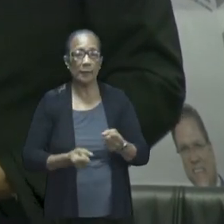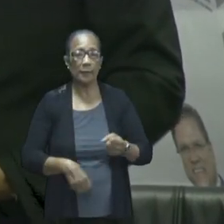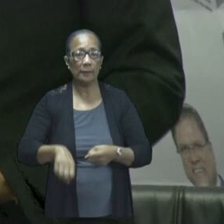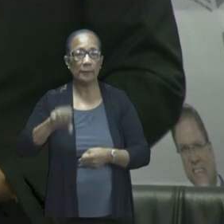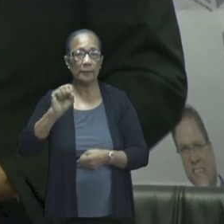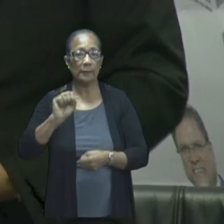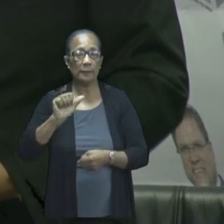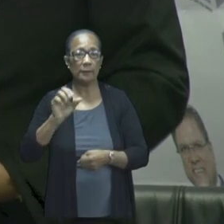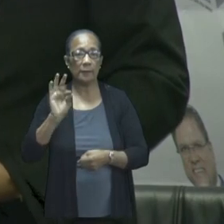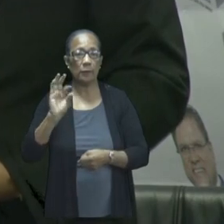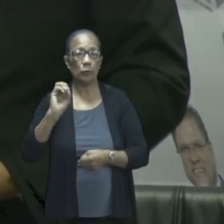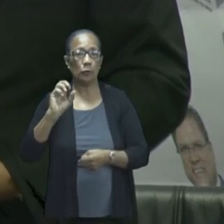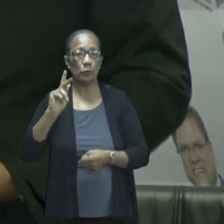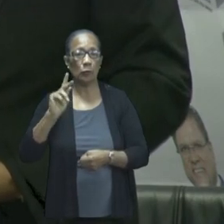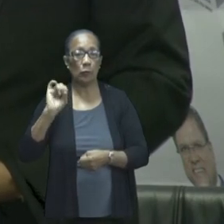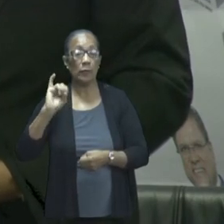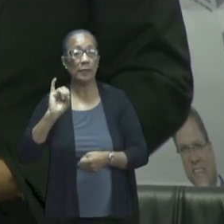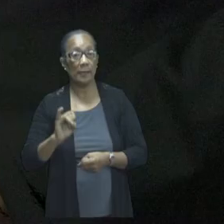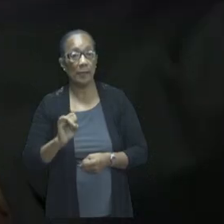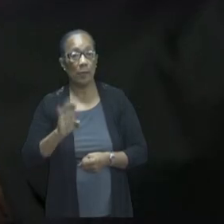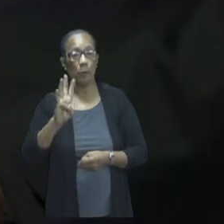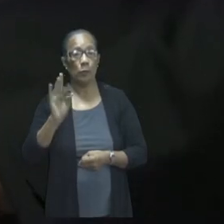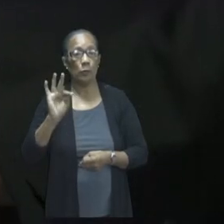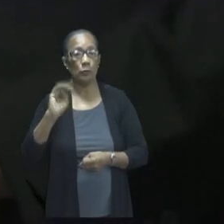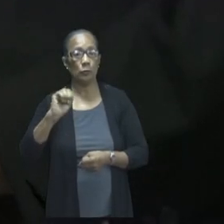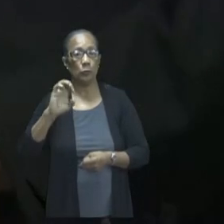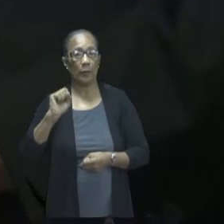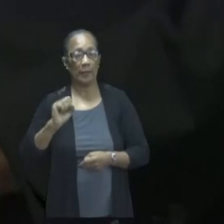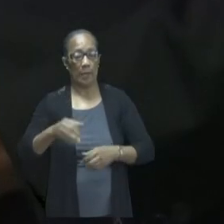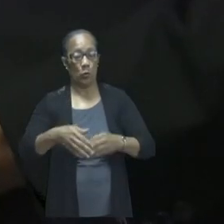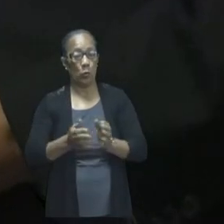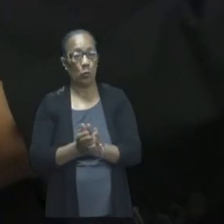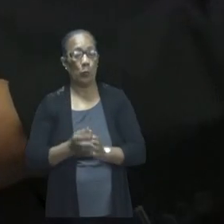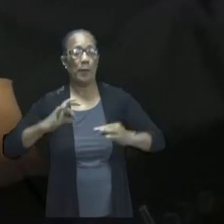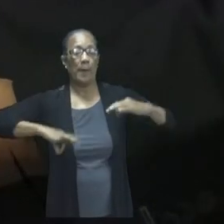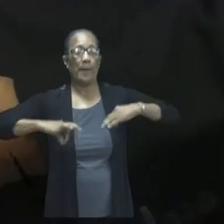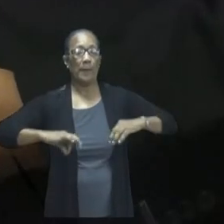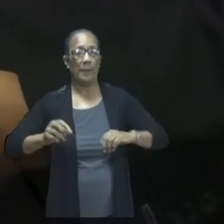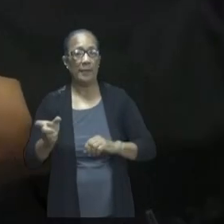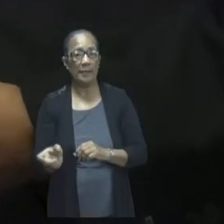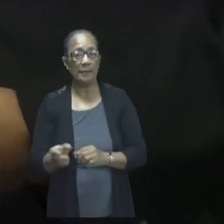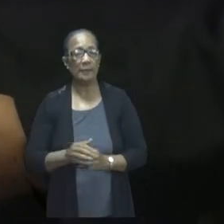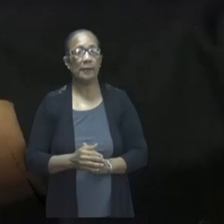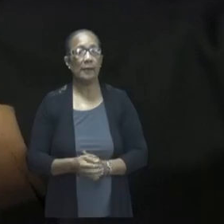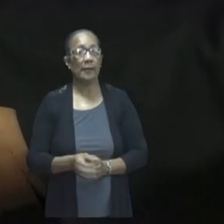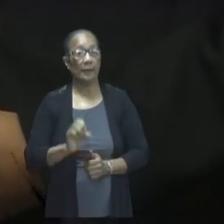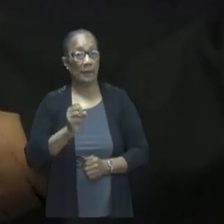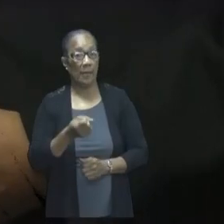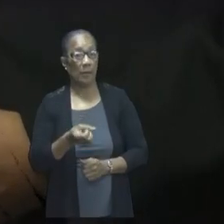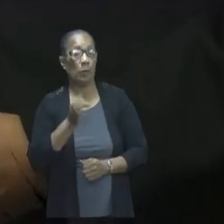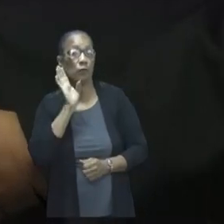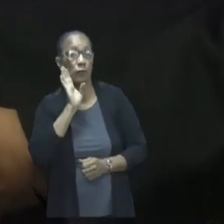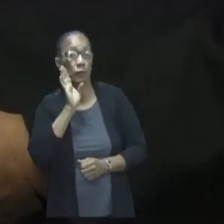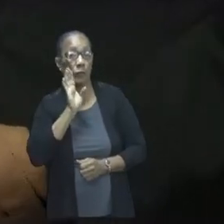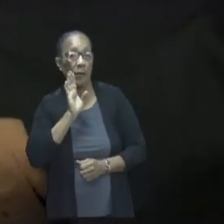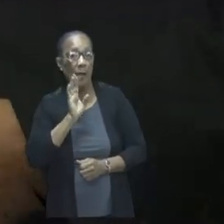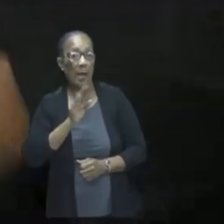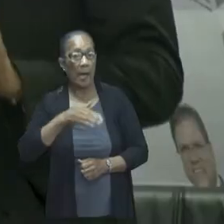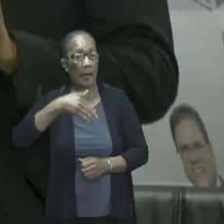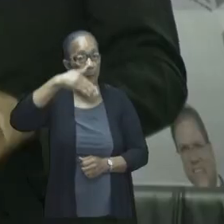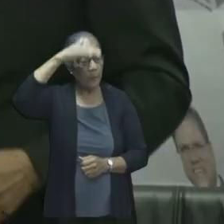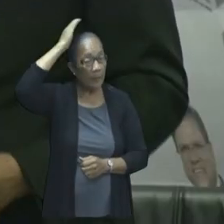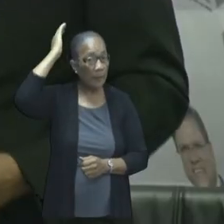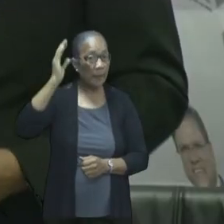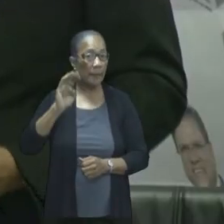brunswijk samen met het team van de ministers maar ik doe een beroep op de erover om het totaal